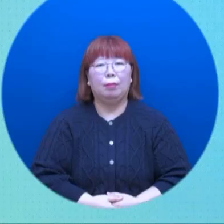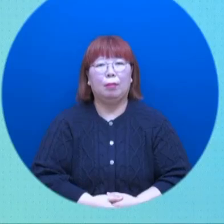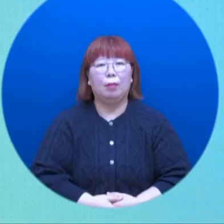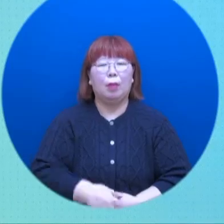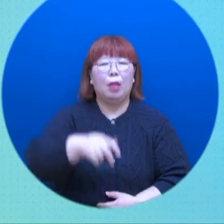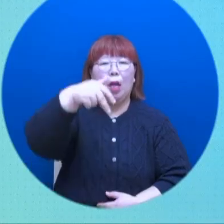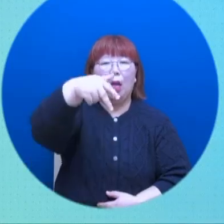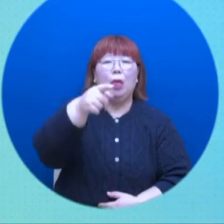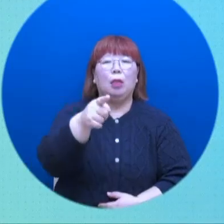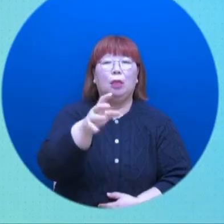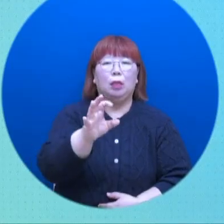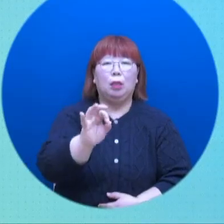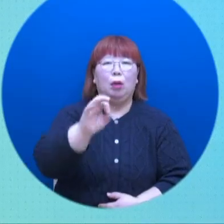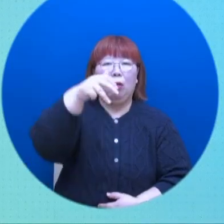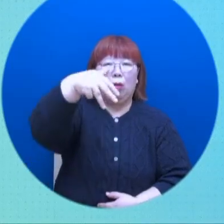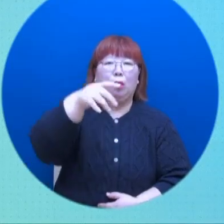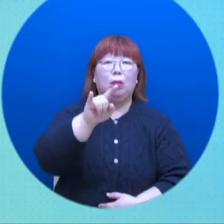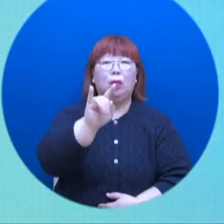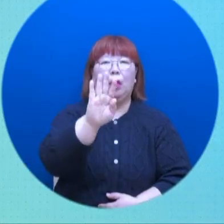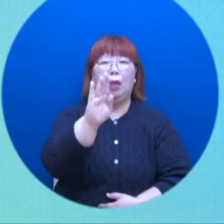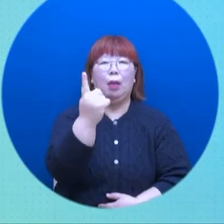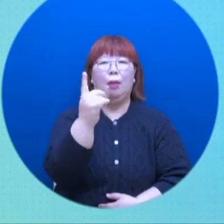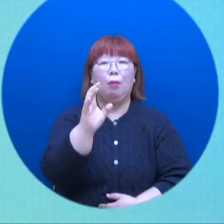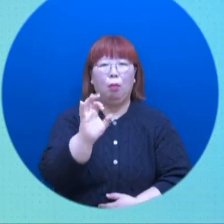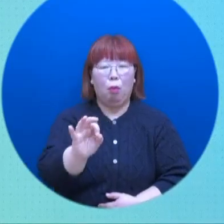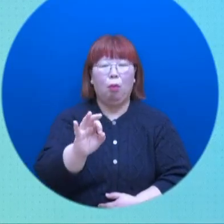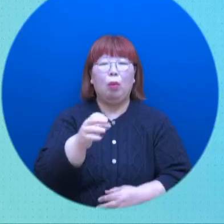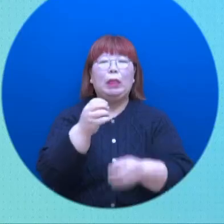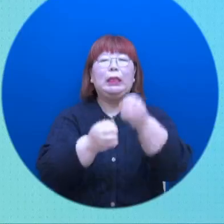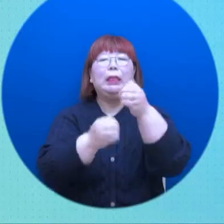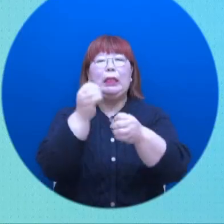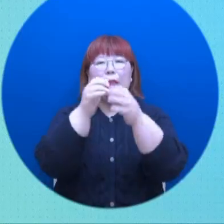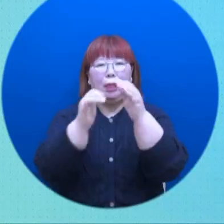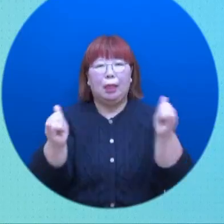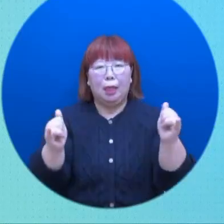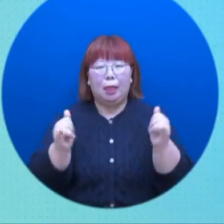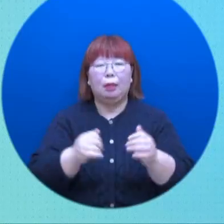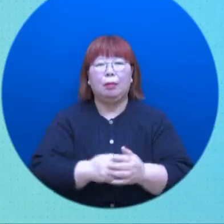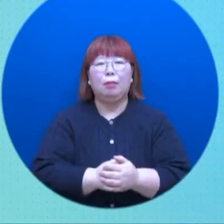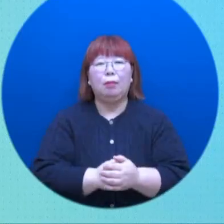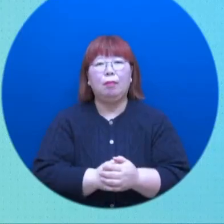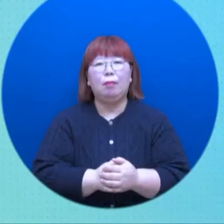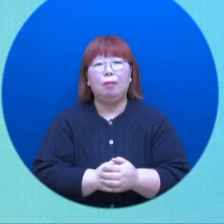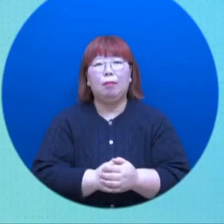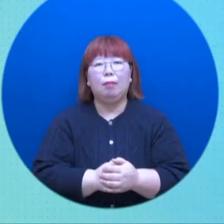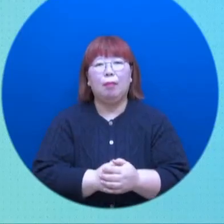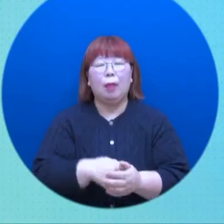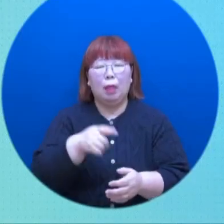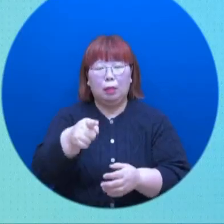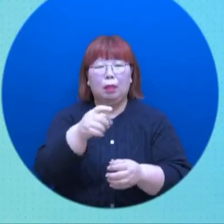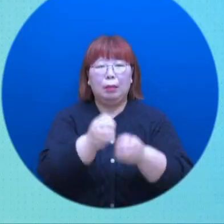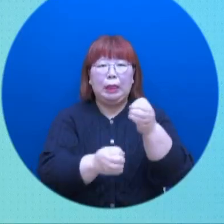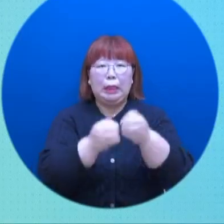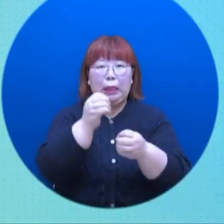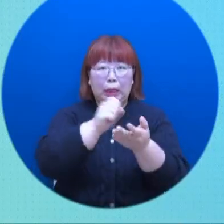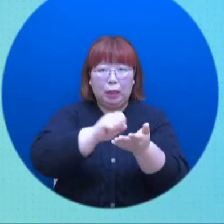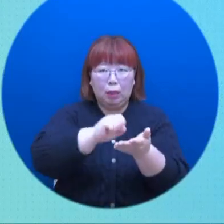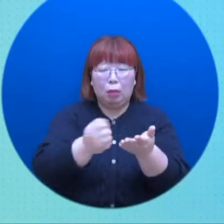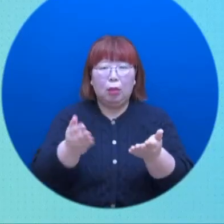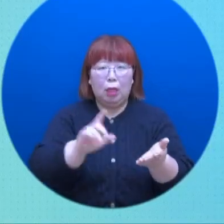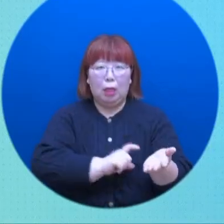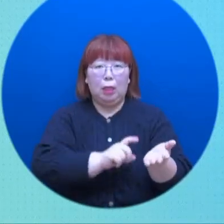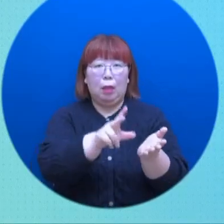정채봉 씨라는 분이 계세요. 시인이십니다. 이분이 시를 쓰셨는데요. 제목이